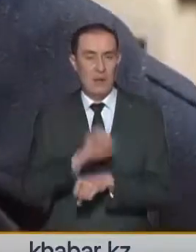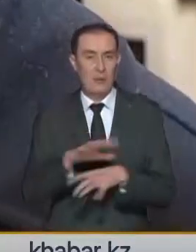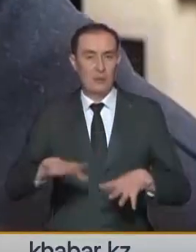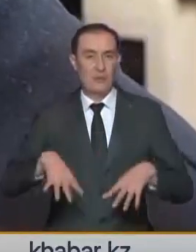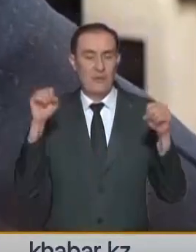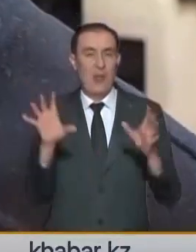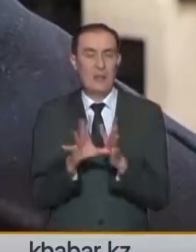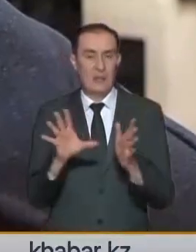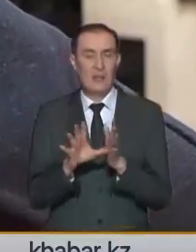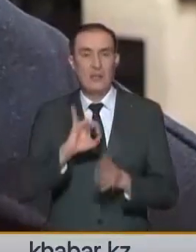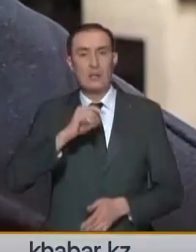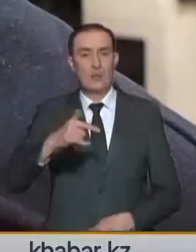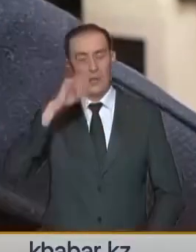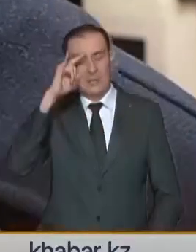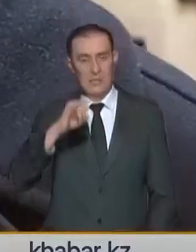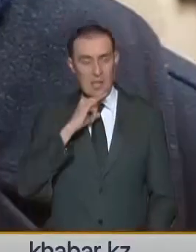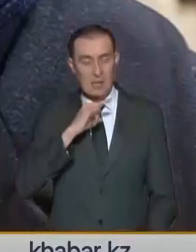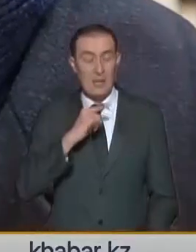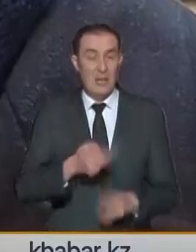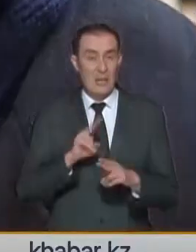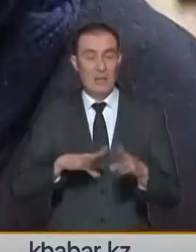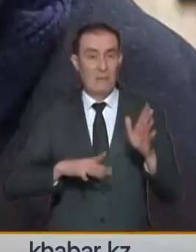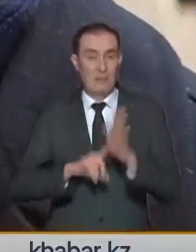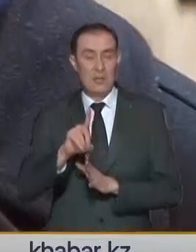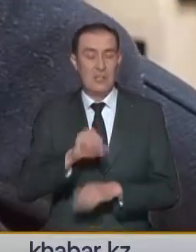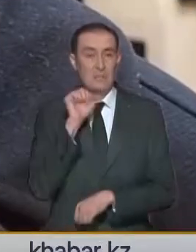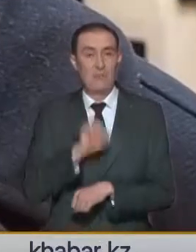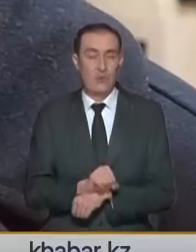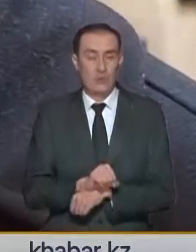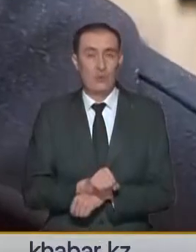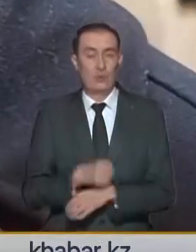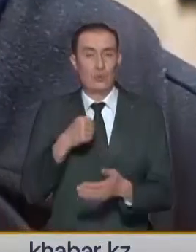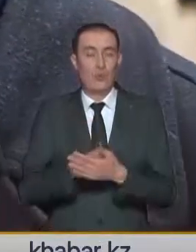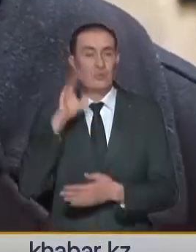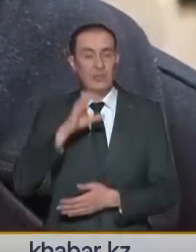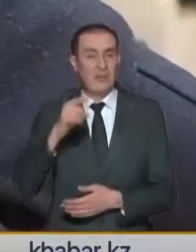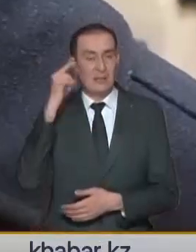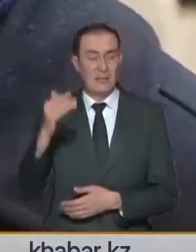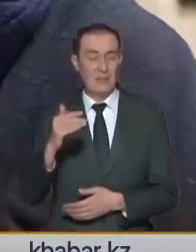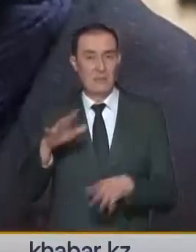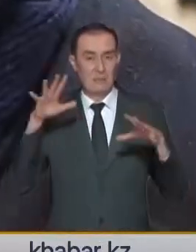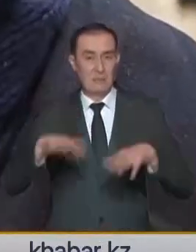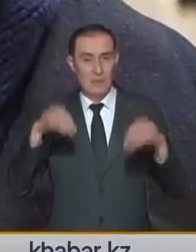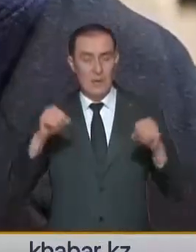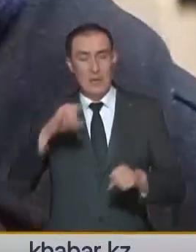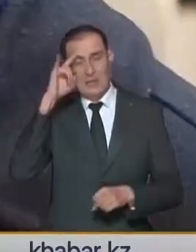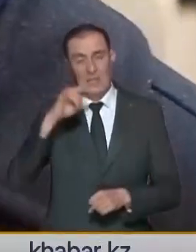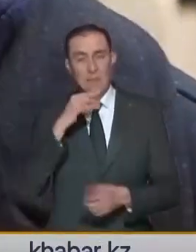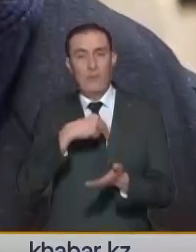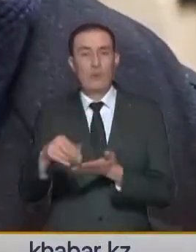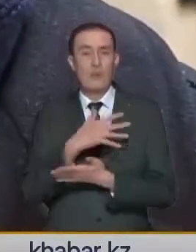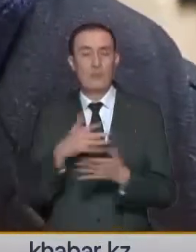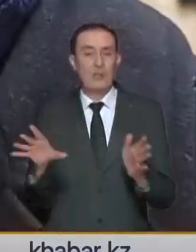отключение электроэнергии на юге Казахстана. И это вызвало сбои вплоть до Узбекистана и Кыргызстана. Казахстан импортирует все